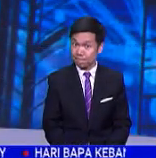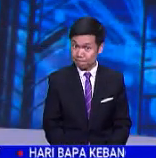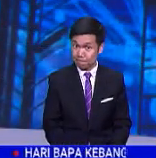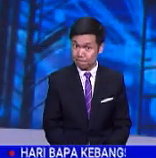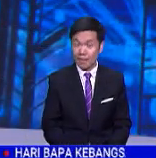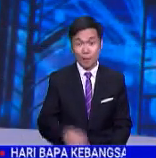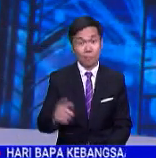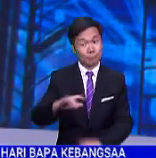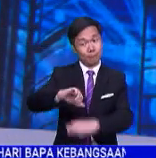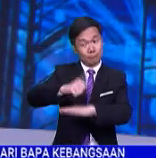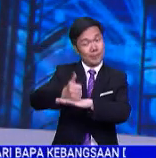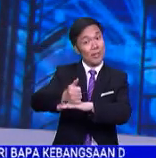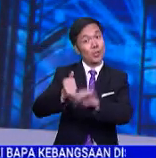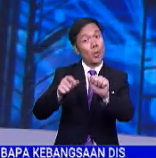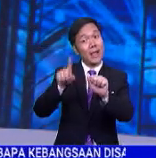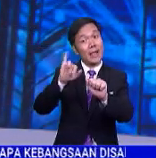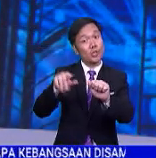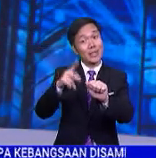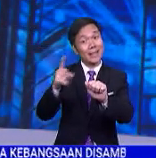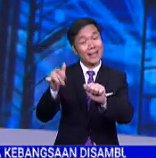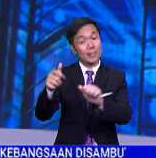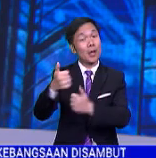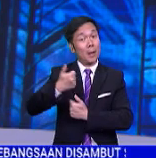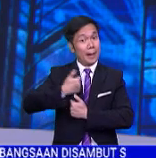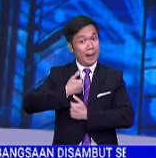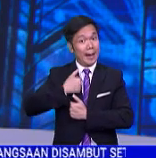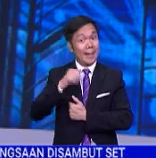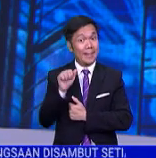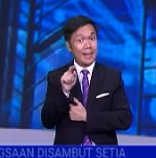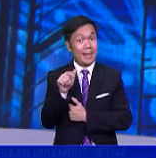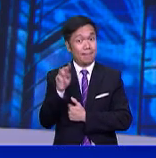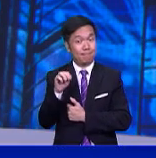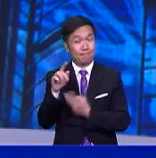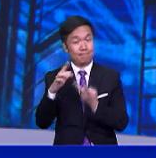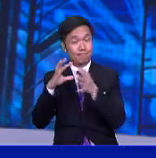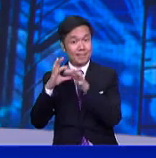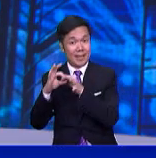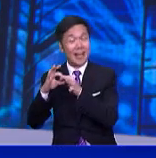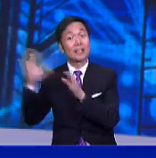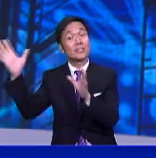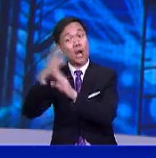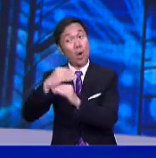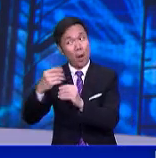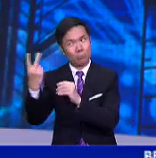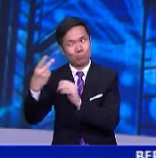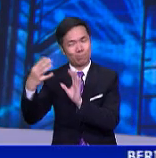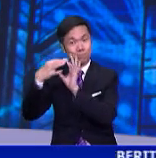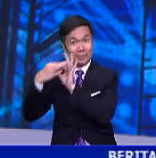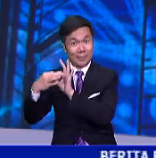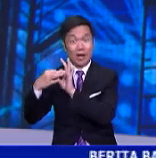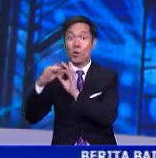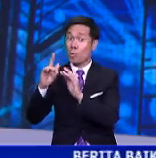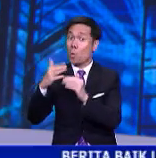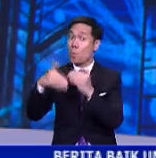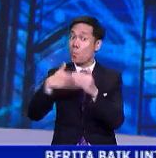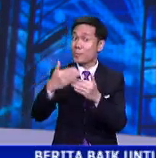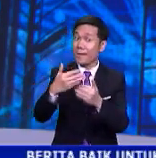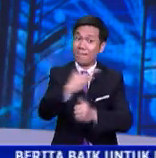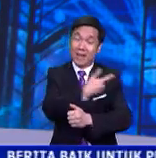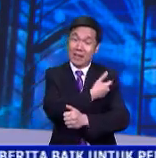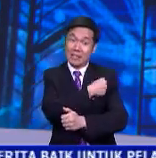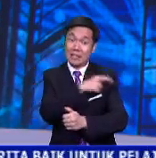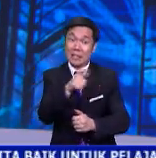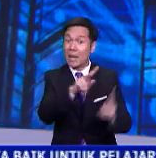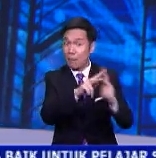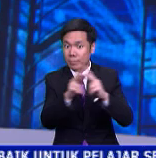Satu jawatankuasa akan ditubuhkan antara Angkatan Tentera Malaysia ATM dan Kerajaan Negeri Sarawak bagi melancarkan proses vaksinasi di